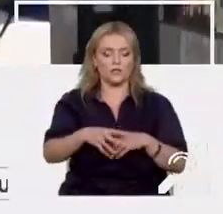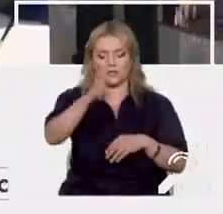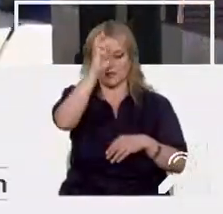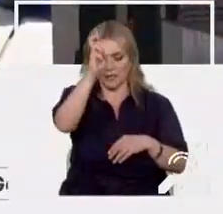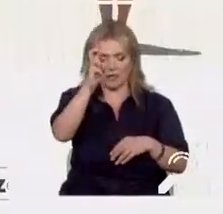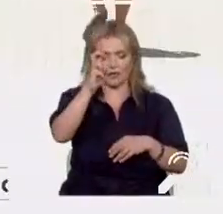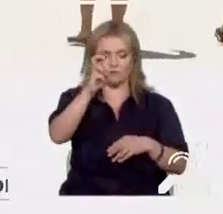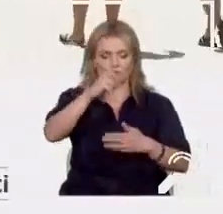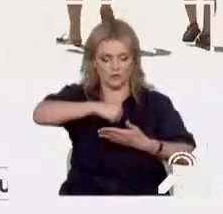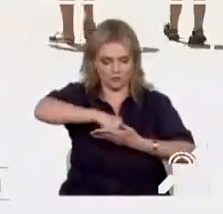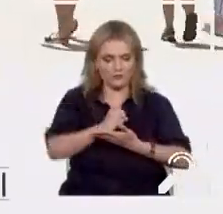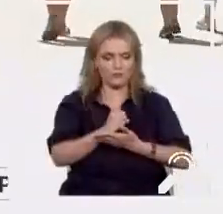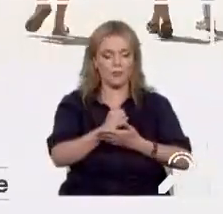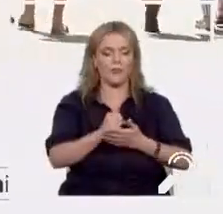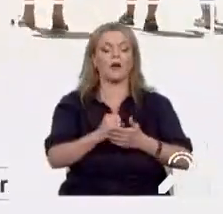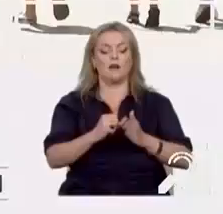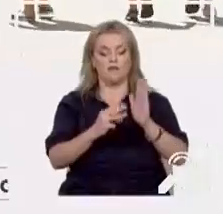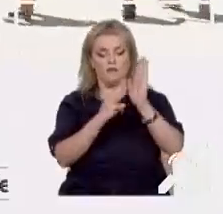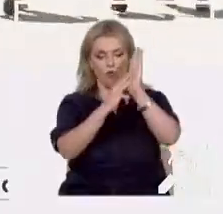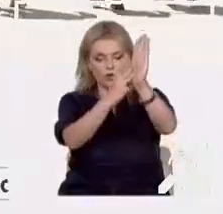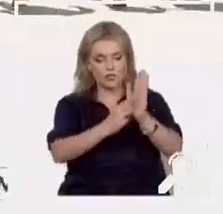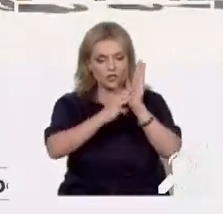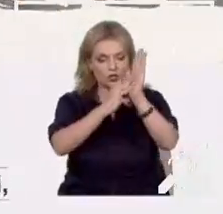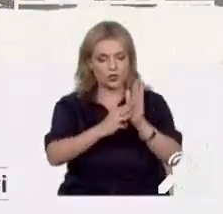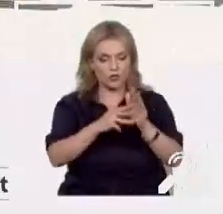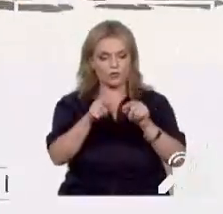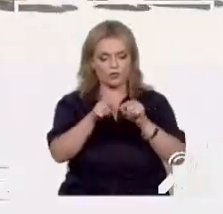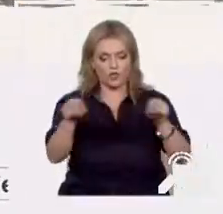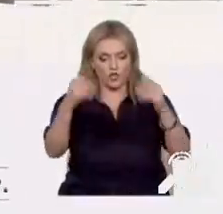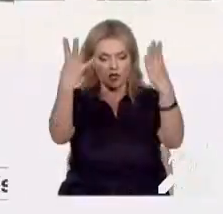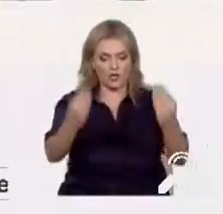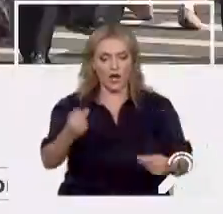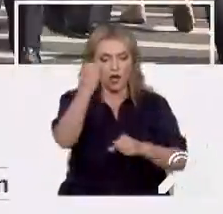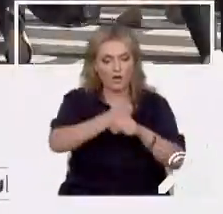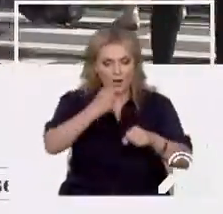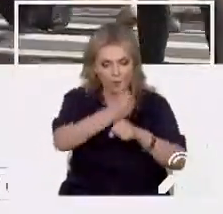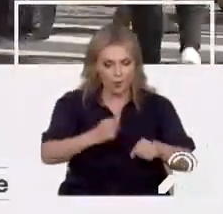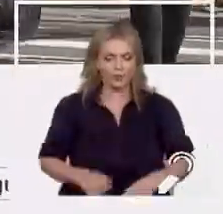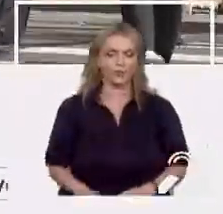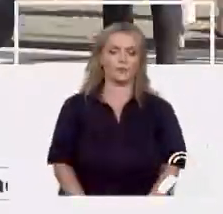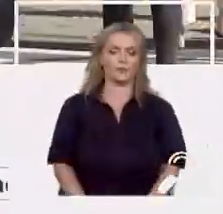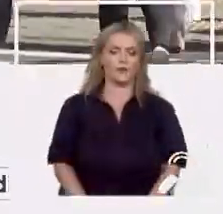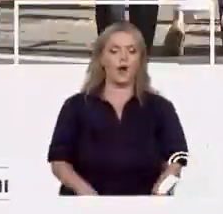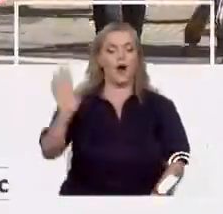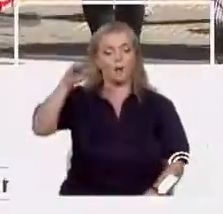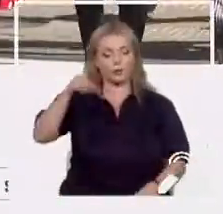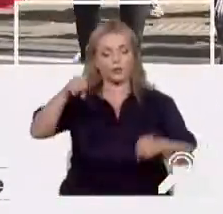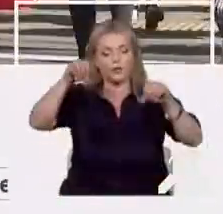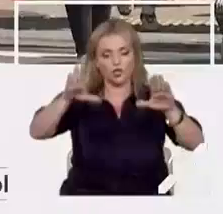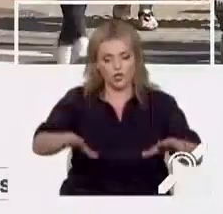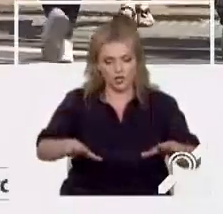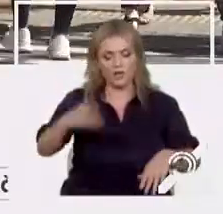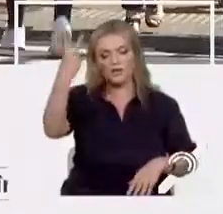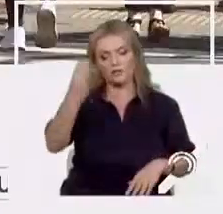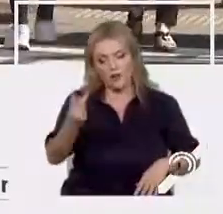muncă de 8 ore, 6 zile pe săptămână. Abia în 1914 a fost eliminată o zi de lucru din orarul angajaților, în